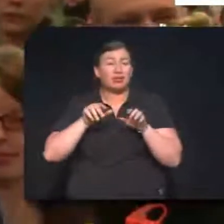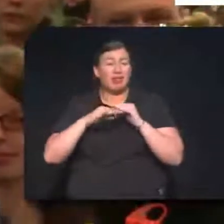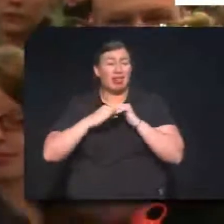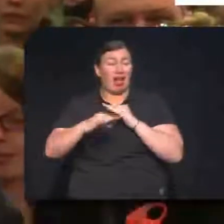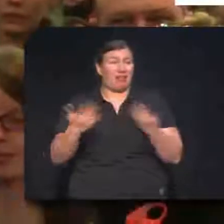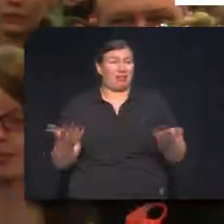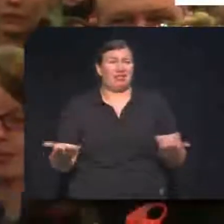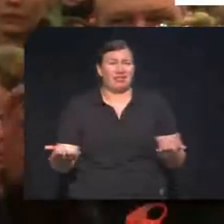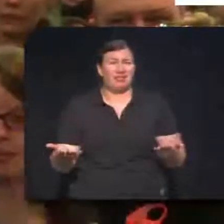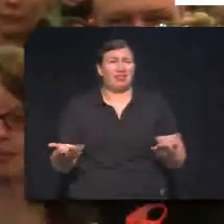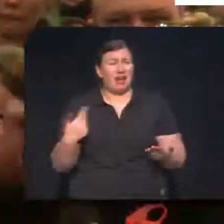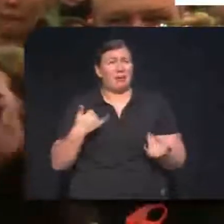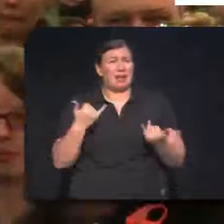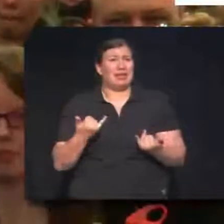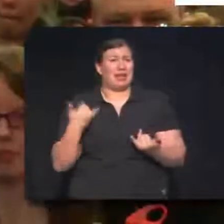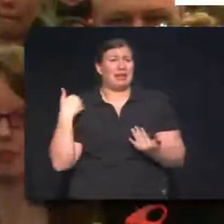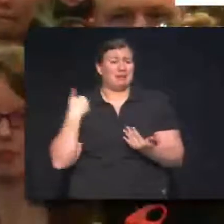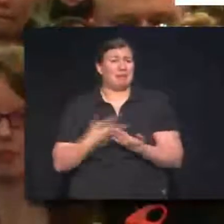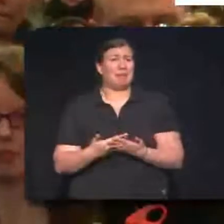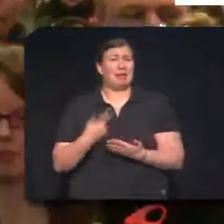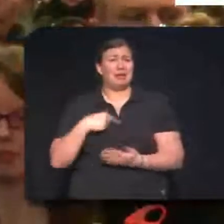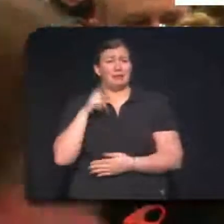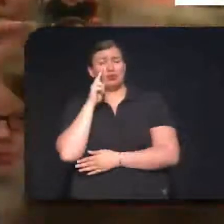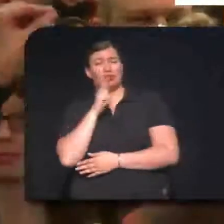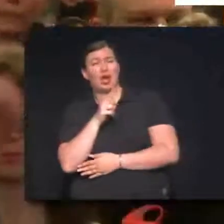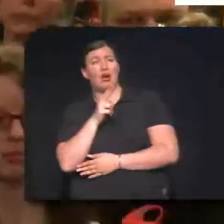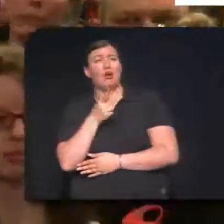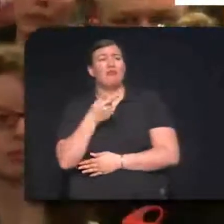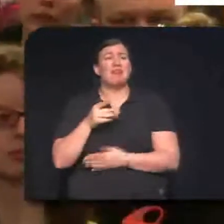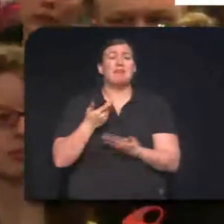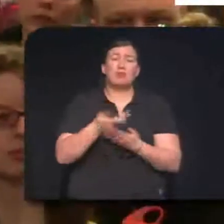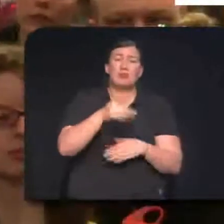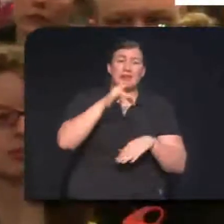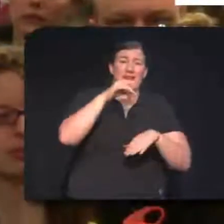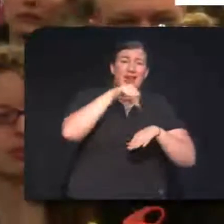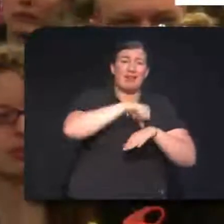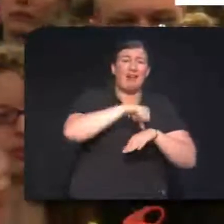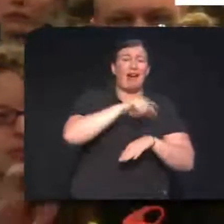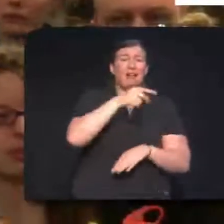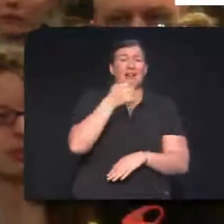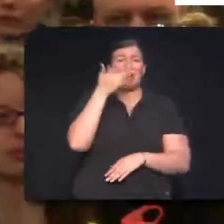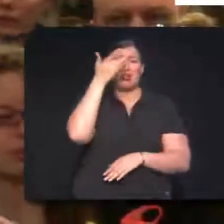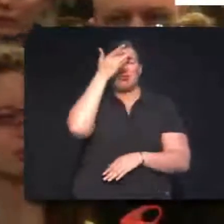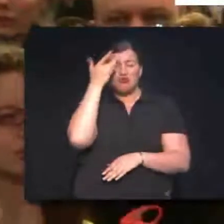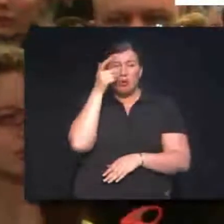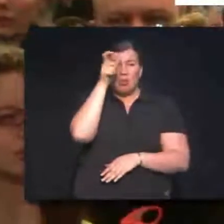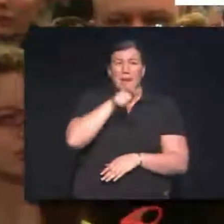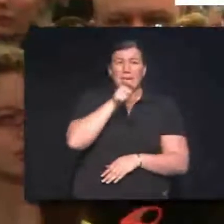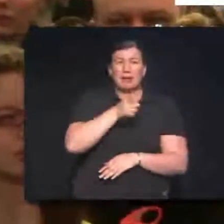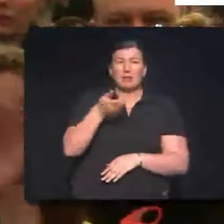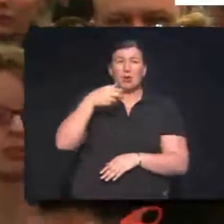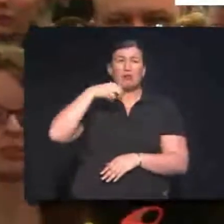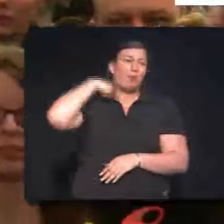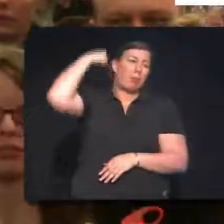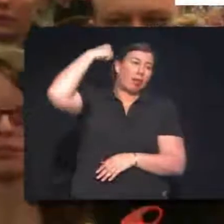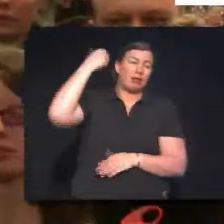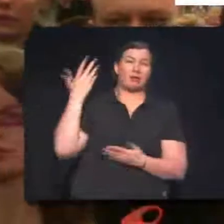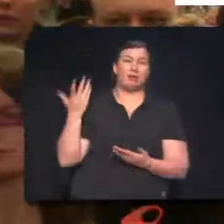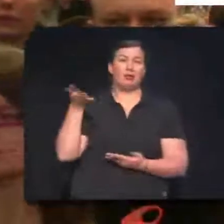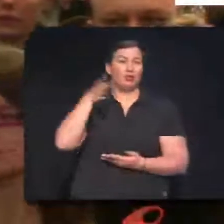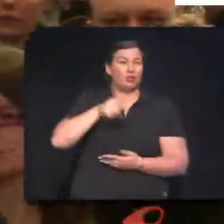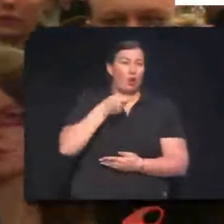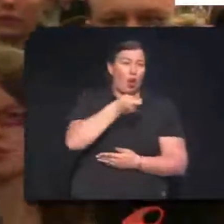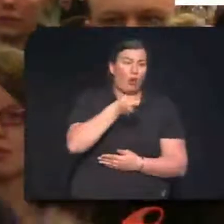Tag anschauen die im Iran schwule am Kränen aufgehängt werden Freunde von der Arbeit auch schwul und Lesben töten wenn wir das wollten